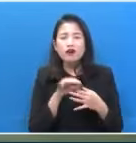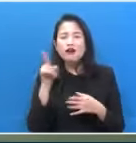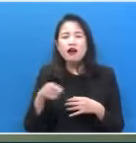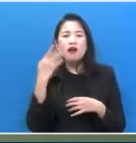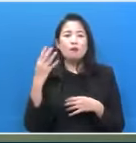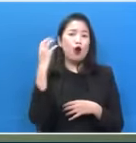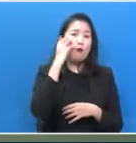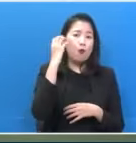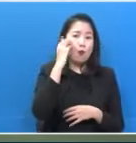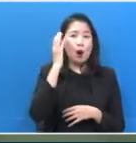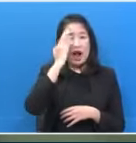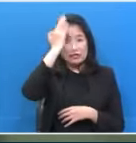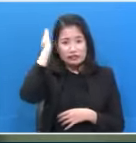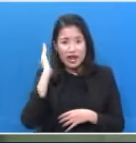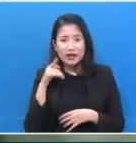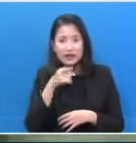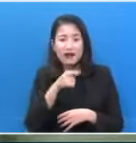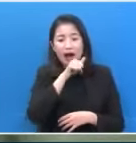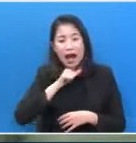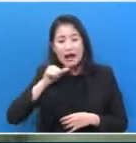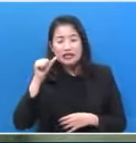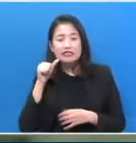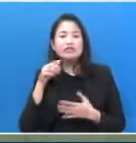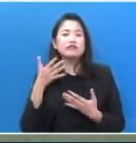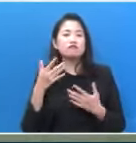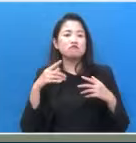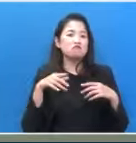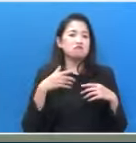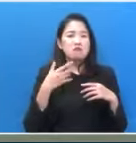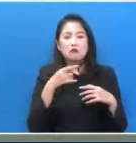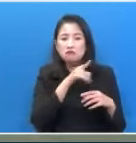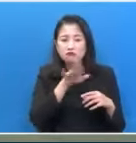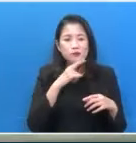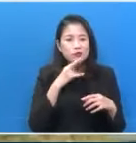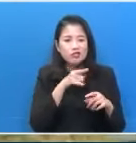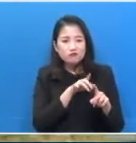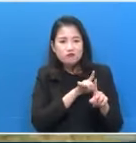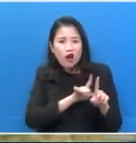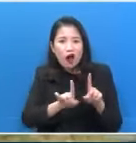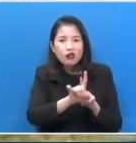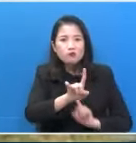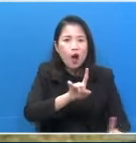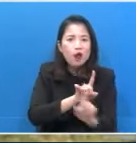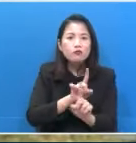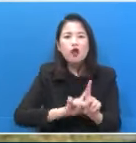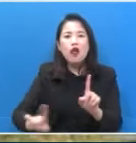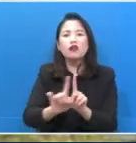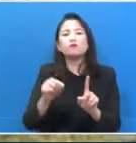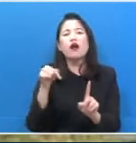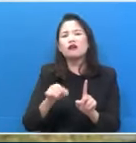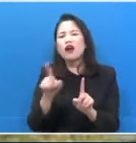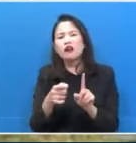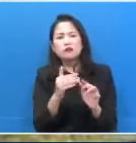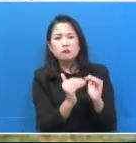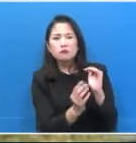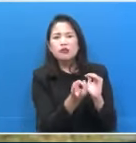Ganjar Pranowo, dan Anies Baswedan saling salib menyalip dengan rentang terpaut tipis. Bagaimana pula